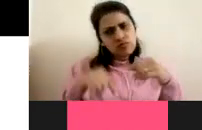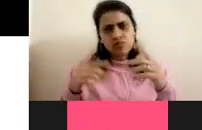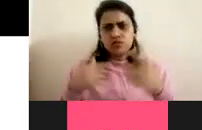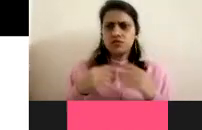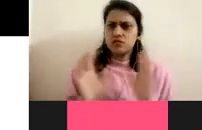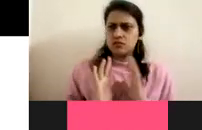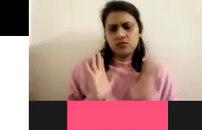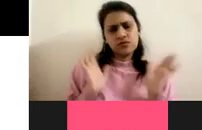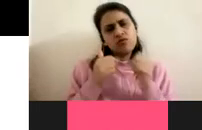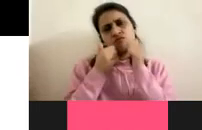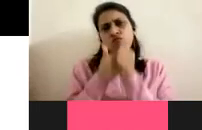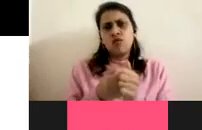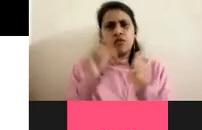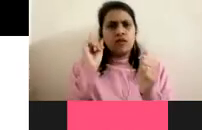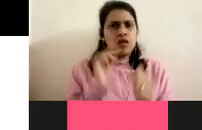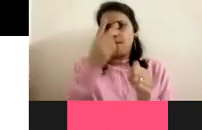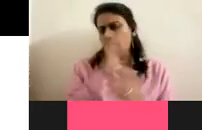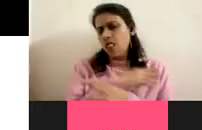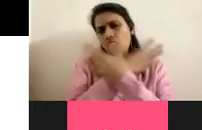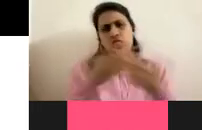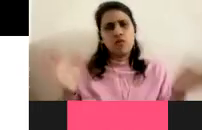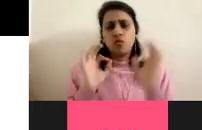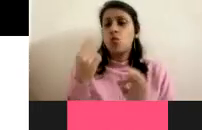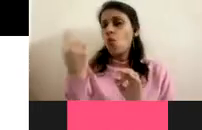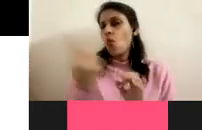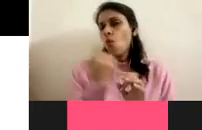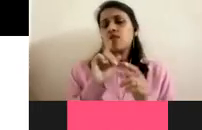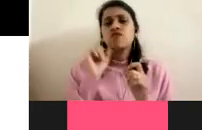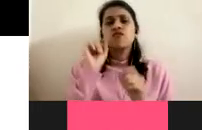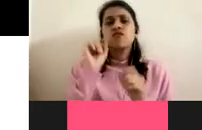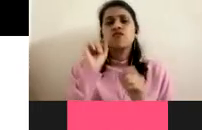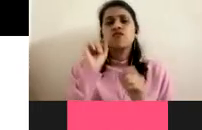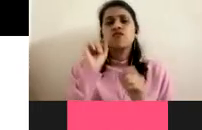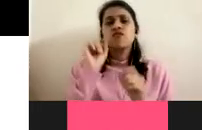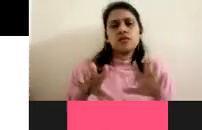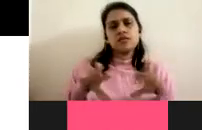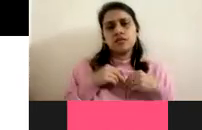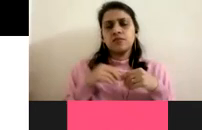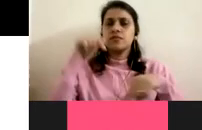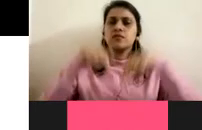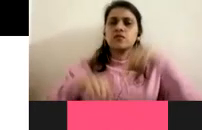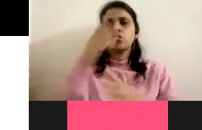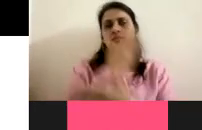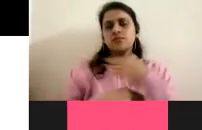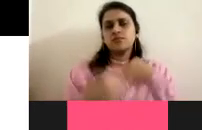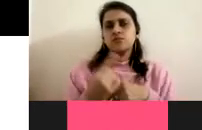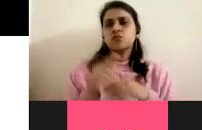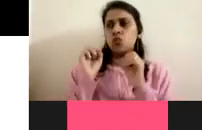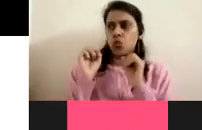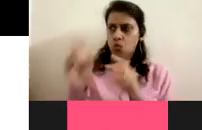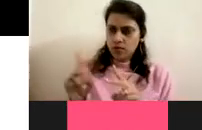हम हायर करेंगे हा? अभी हमारा रेडी हमारी रेडीनेस उतना ही है. ठीक है एक सीवी हमने भेजा आ जाएगा.